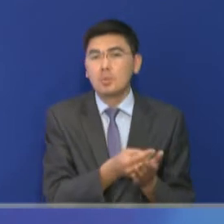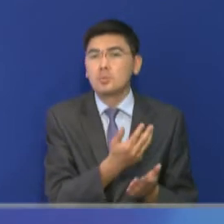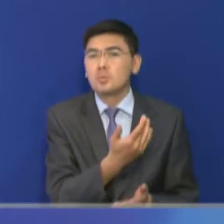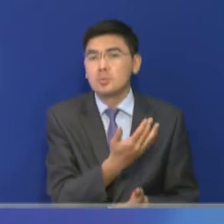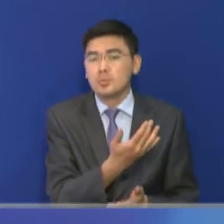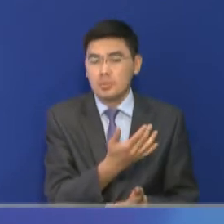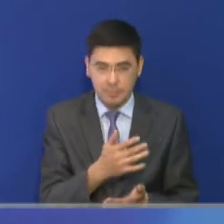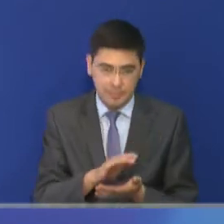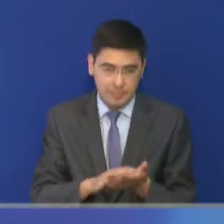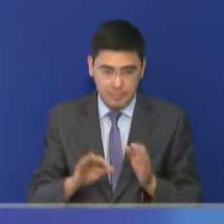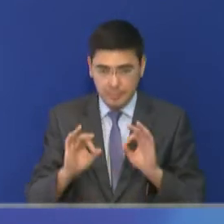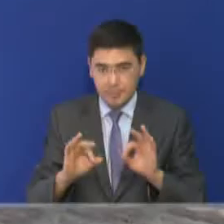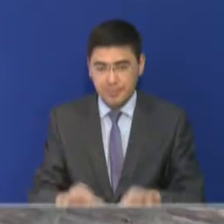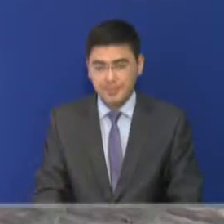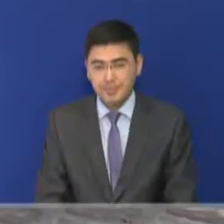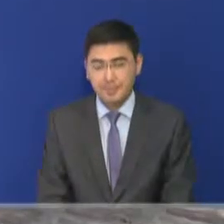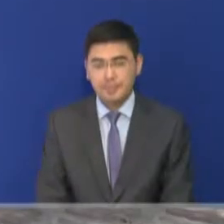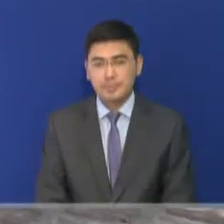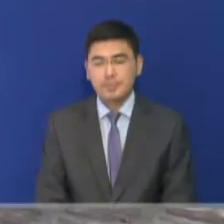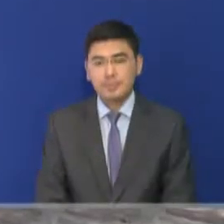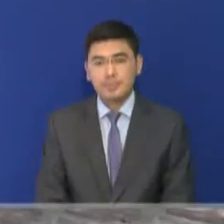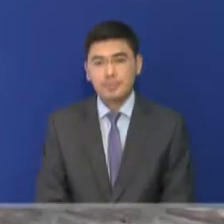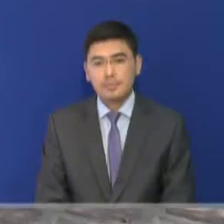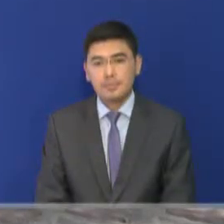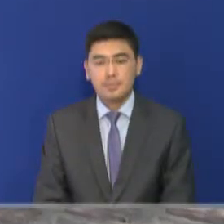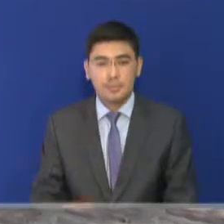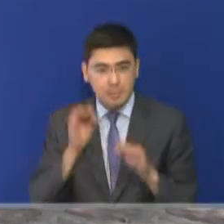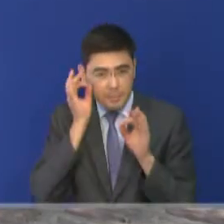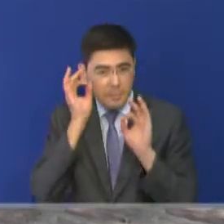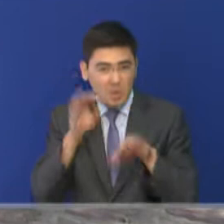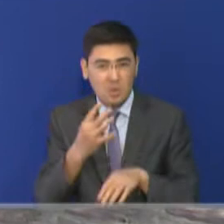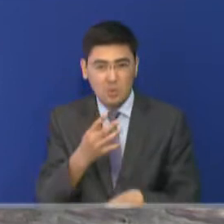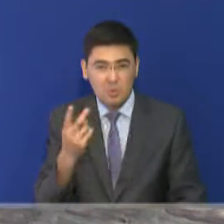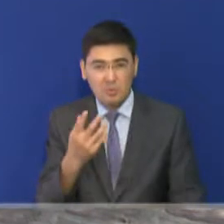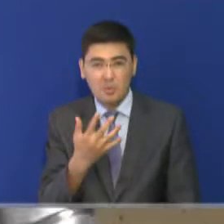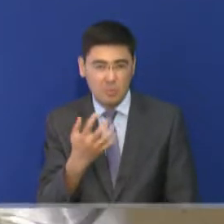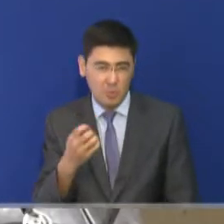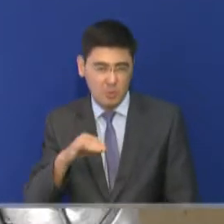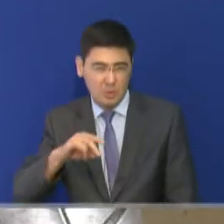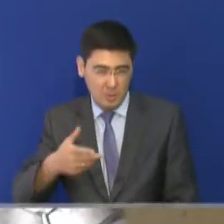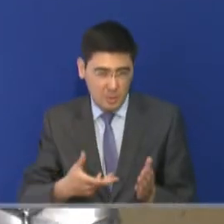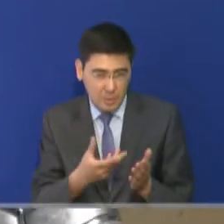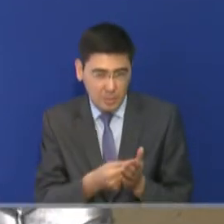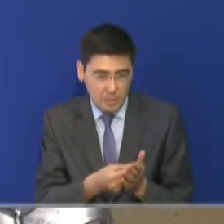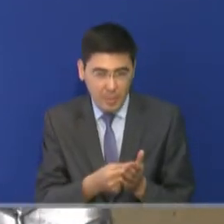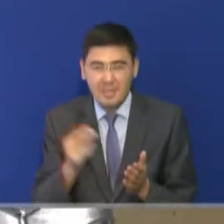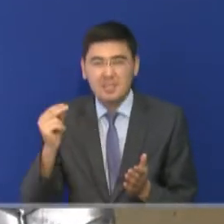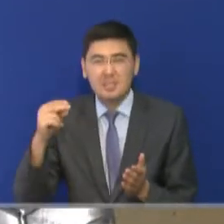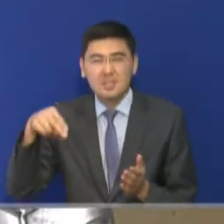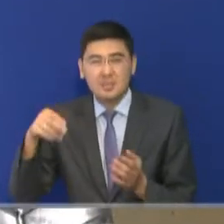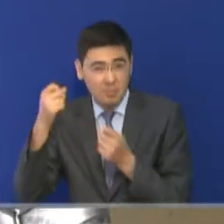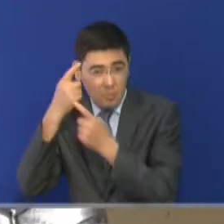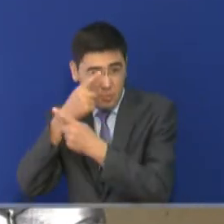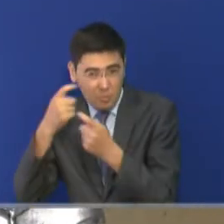толығырақ келесі бейне материалда. Естеріңізге сала кетсек, 42500 теңгені құрайтын жәрдемақы елімізде жарияланған